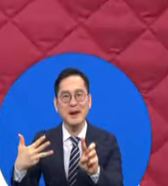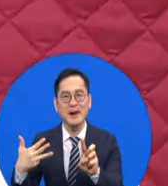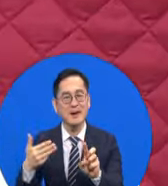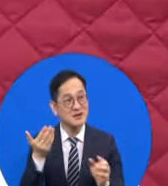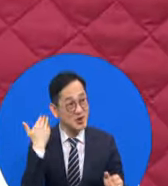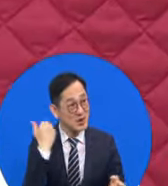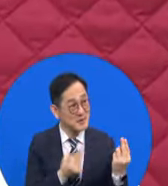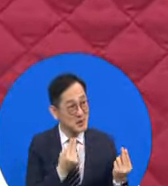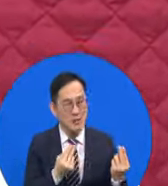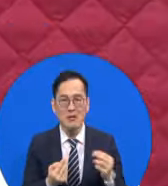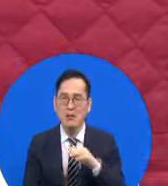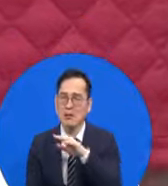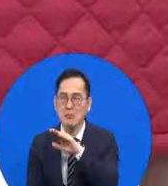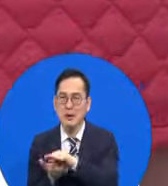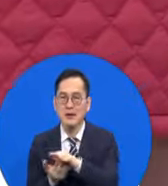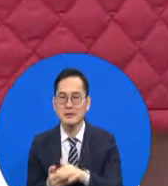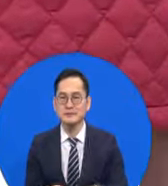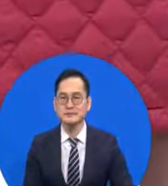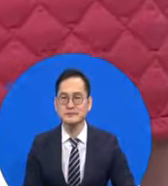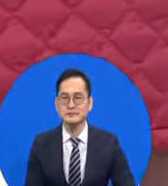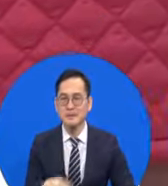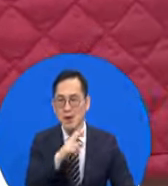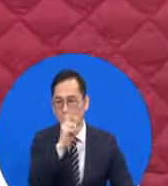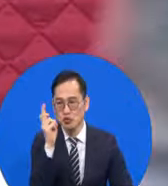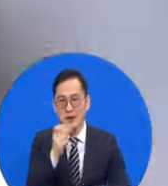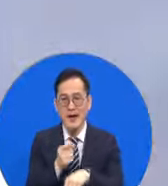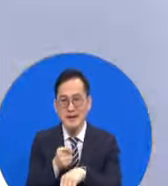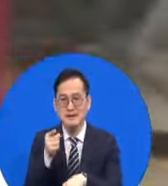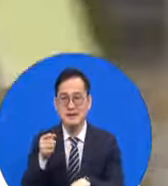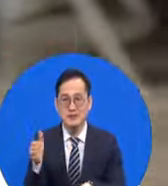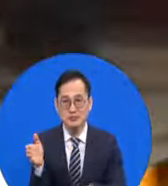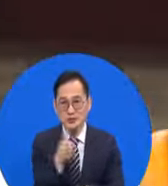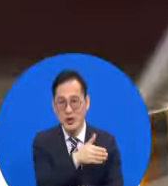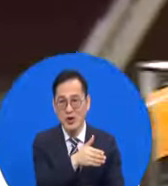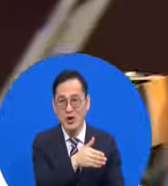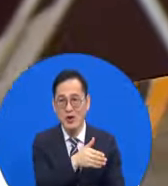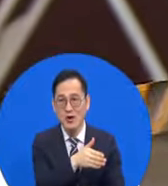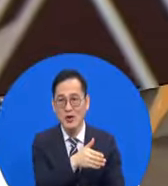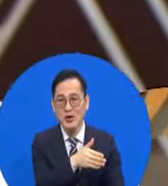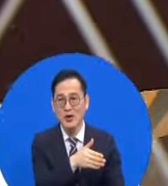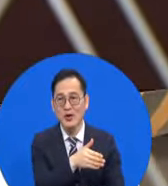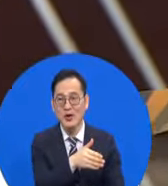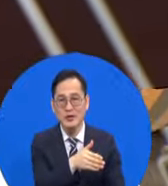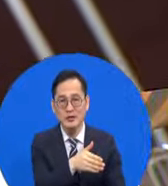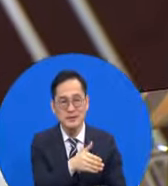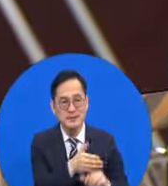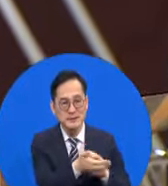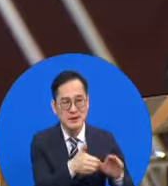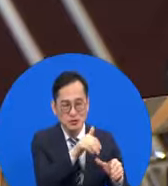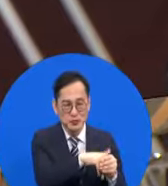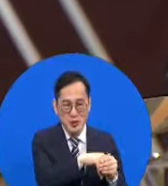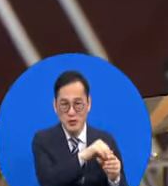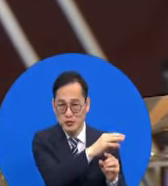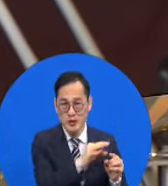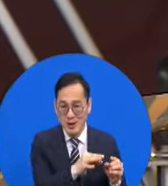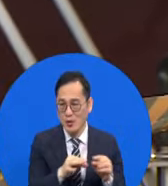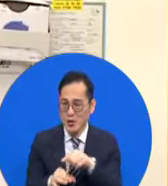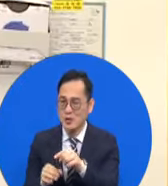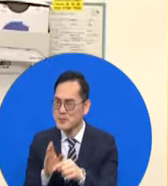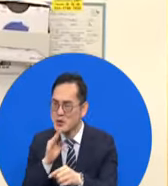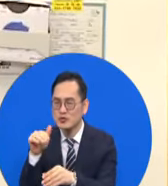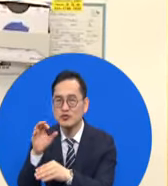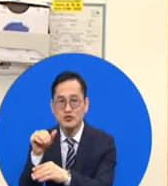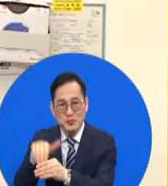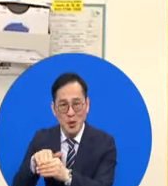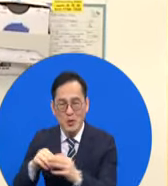31.28%를 기록했는데요. 오후 1시부터는 사전투표율이 본투표율과 합산돼 계산됩니다. 총투표율도